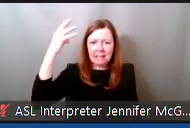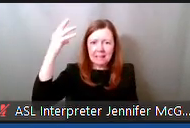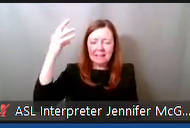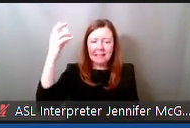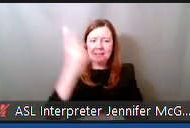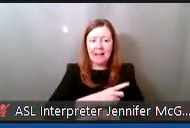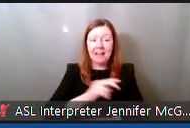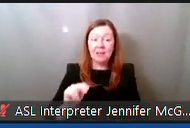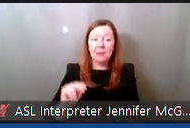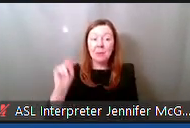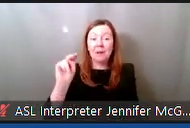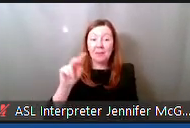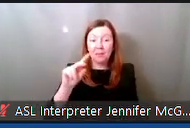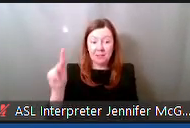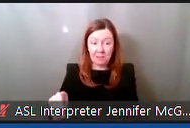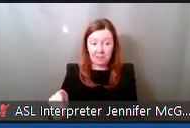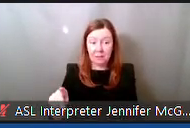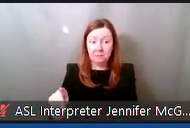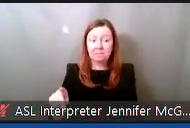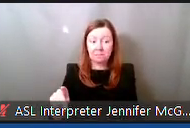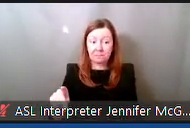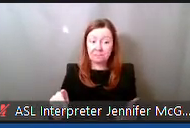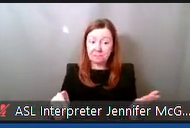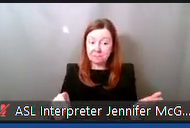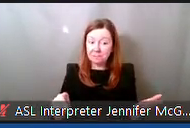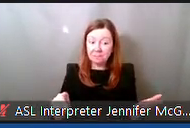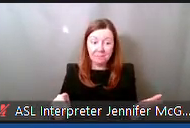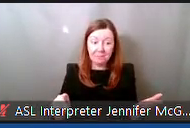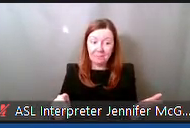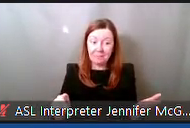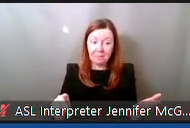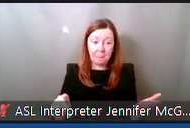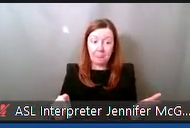中上面的一个呢是显示很热的这个地方。